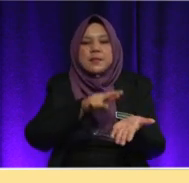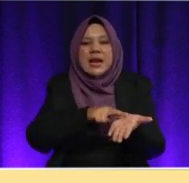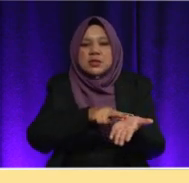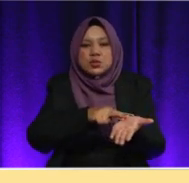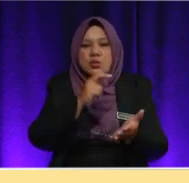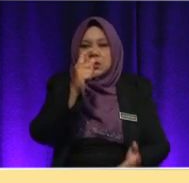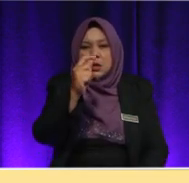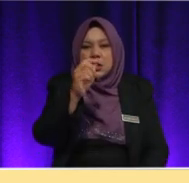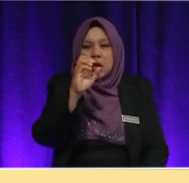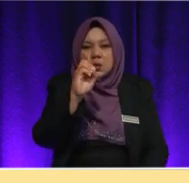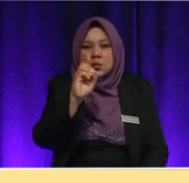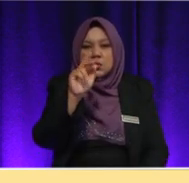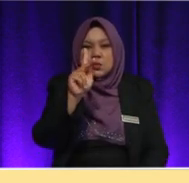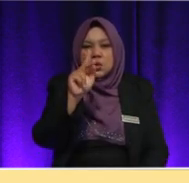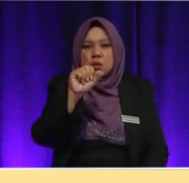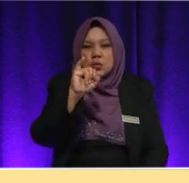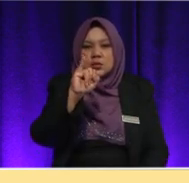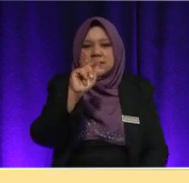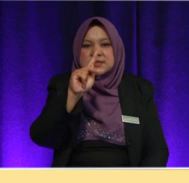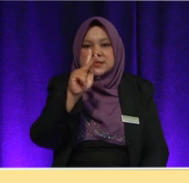dibuang ke kawasan-kawasan